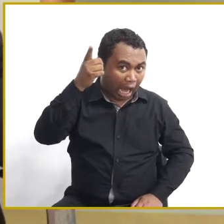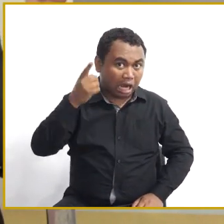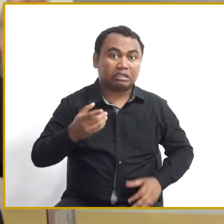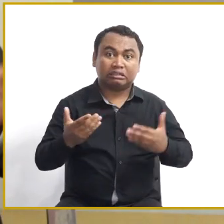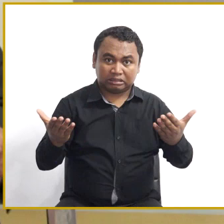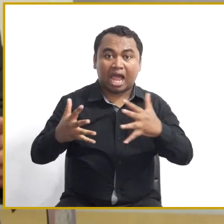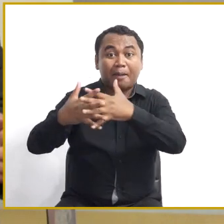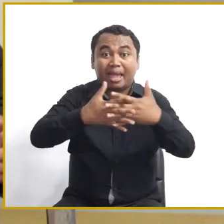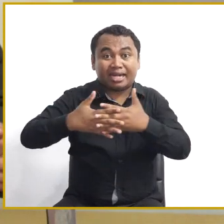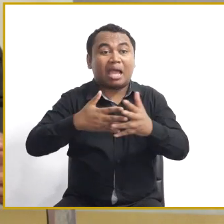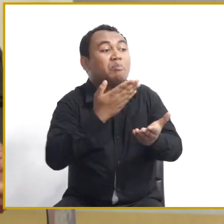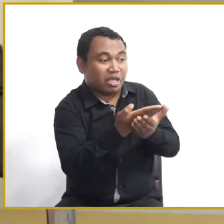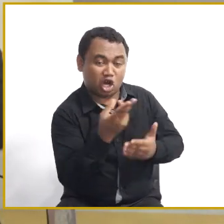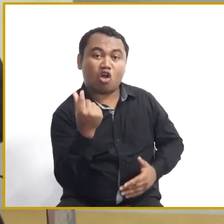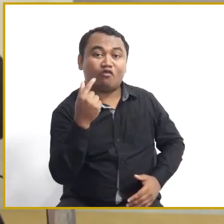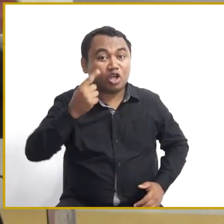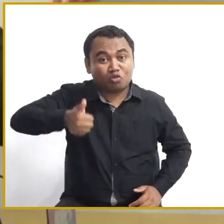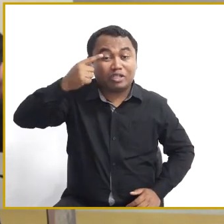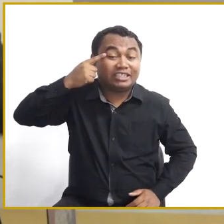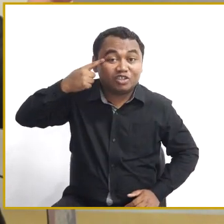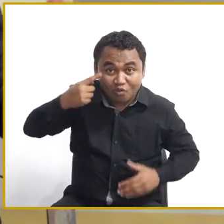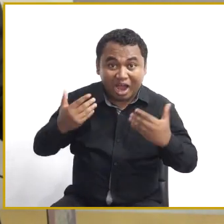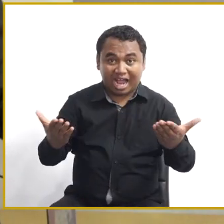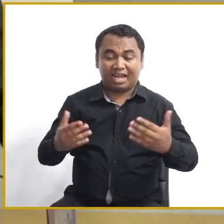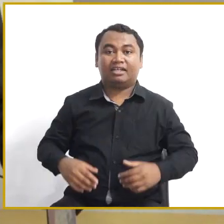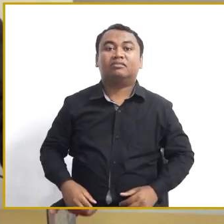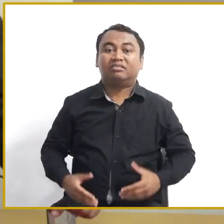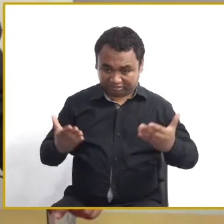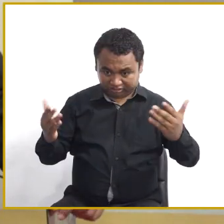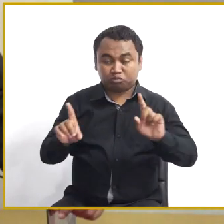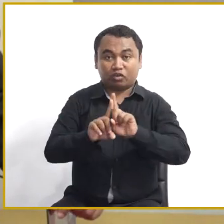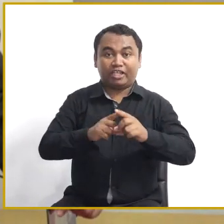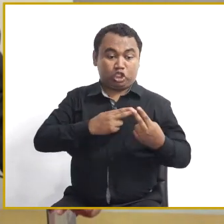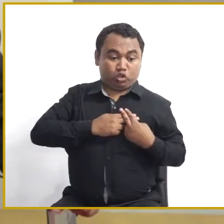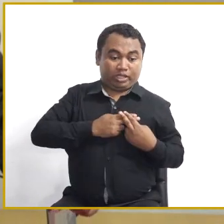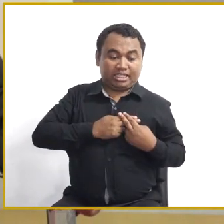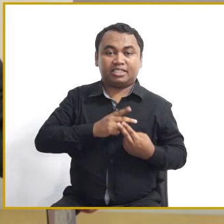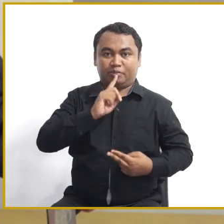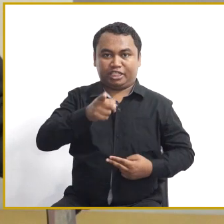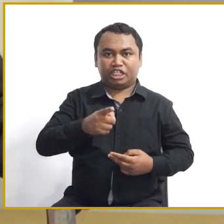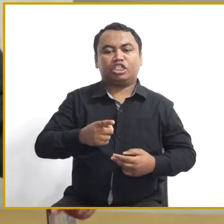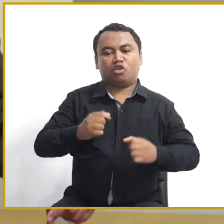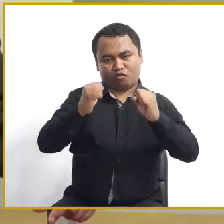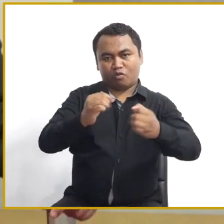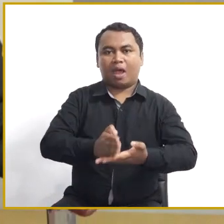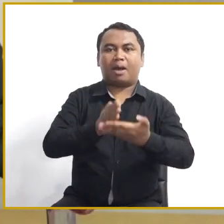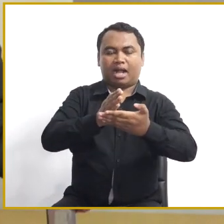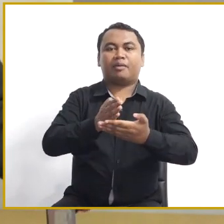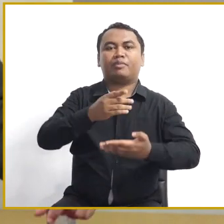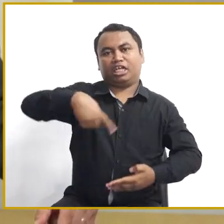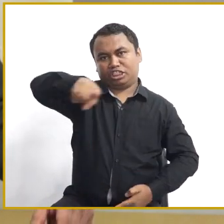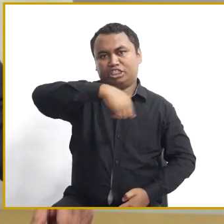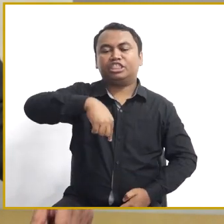de normal ny suisse nanome atsika 30 000 dollars de nitehaka tsika hoe anaovana élection présidentielle de izy avy eo ny manao hoe aa foanana